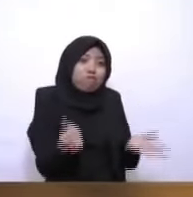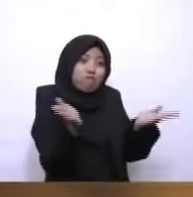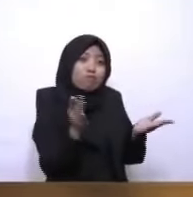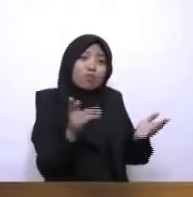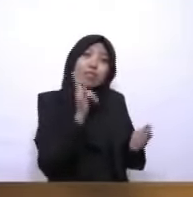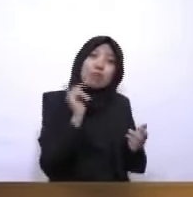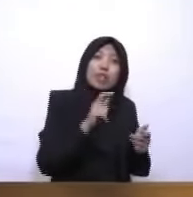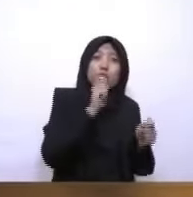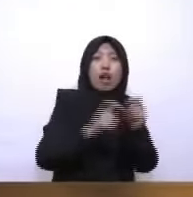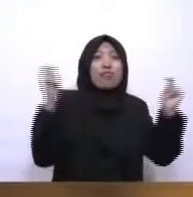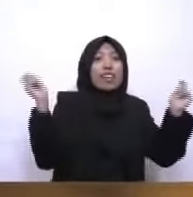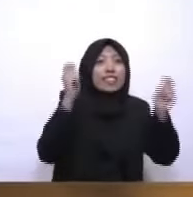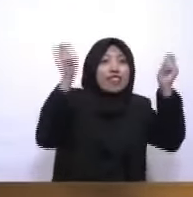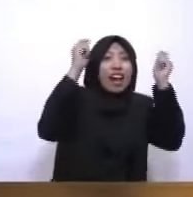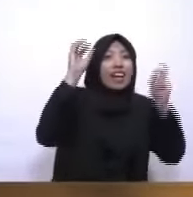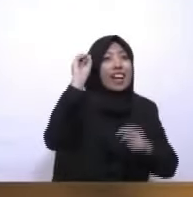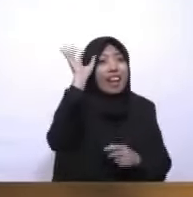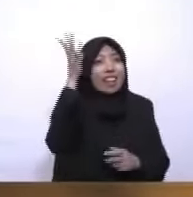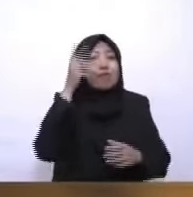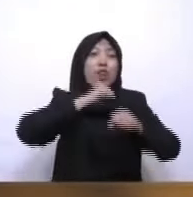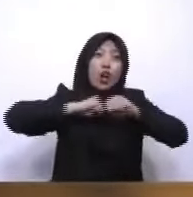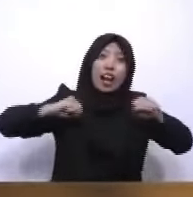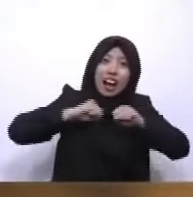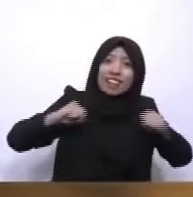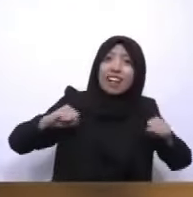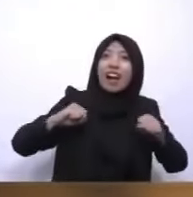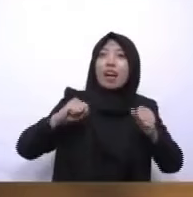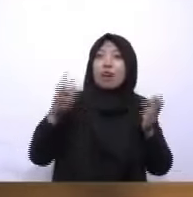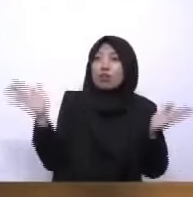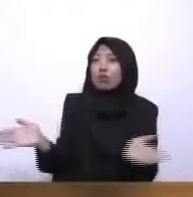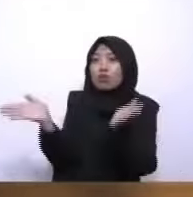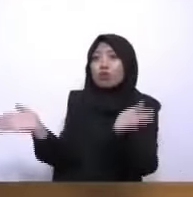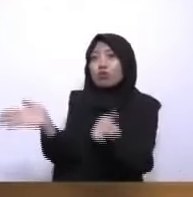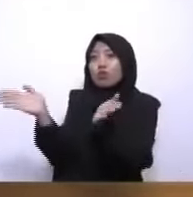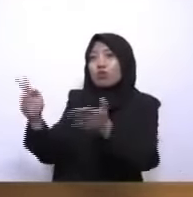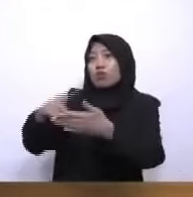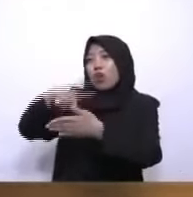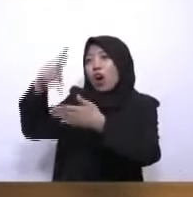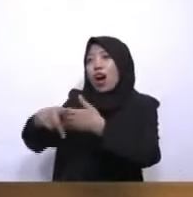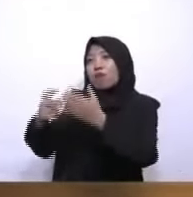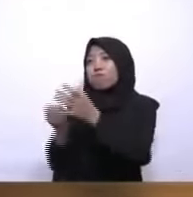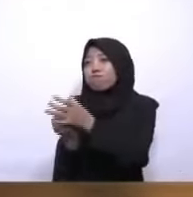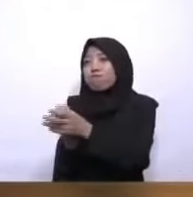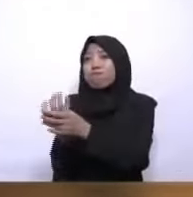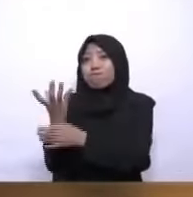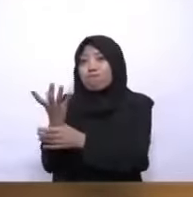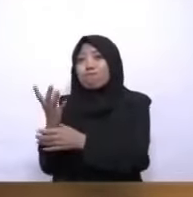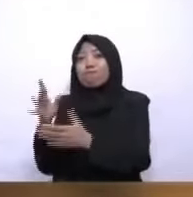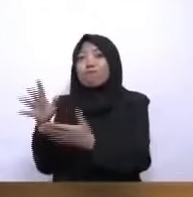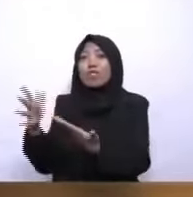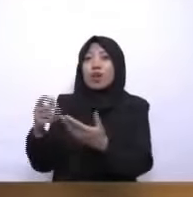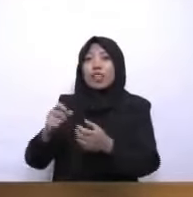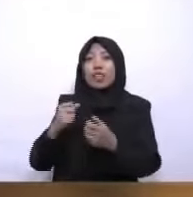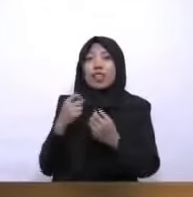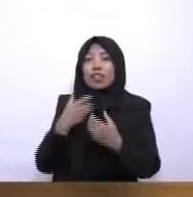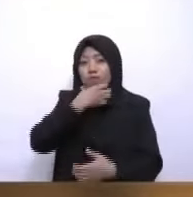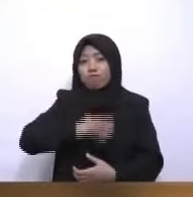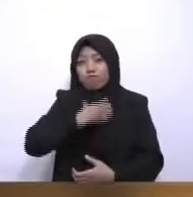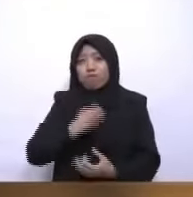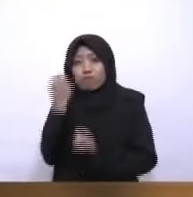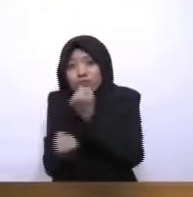festival kreatif dan olahraga dan juga mendukung adanya development program untuk startup dan creativepreneur agar